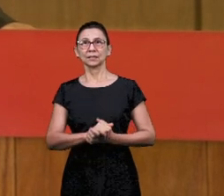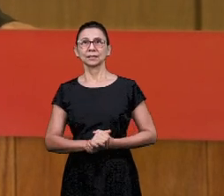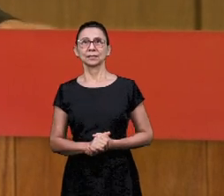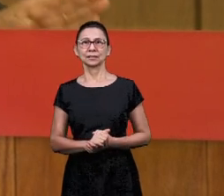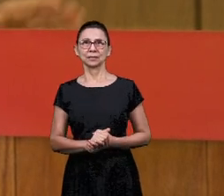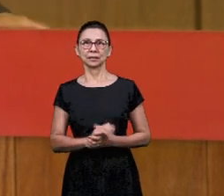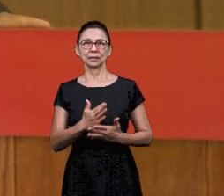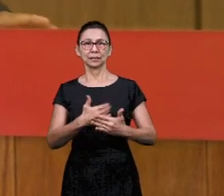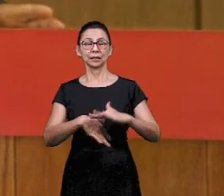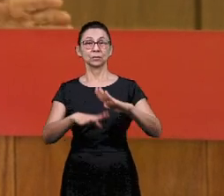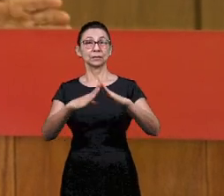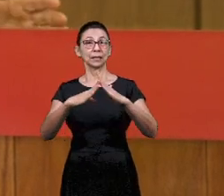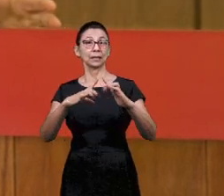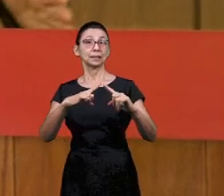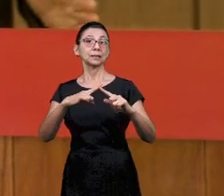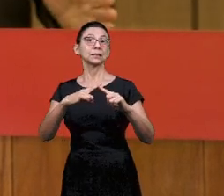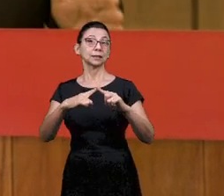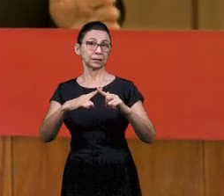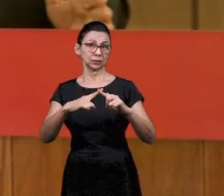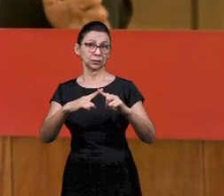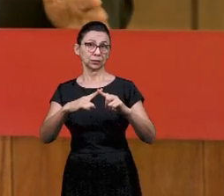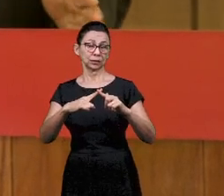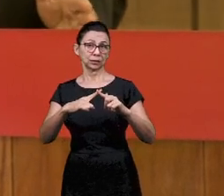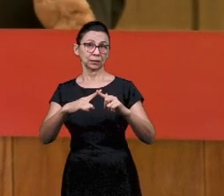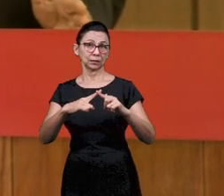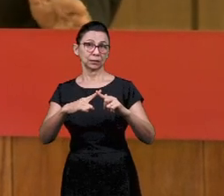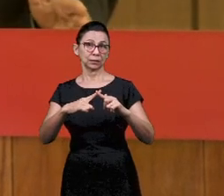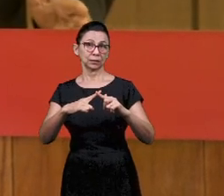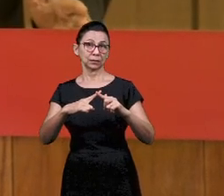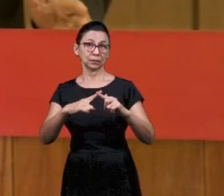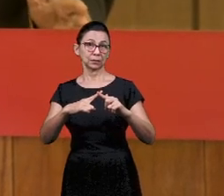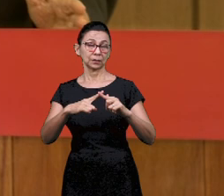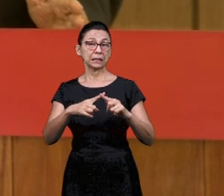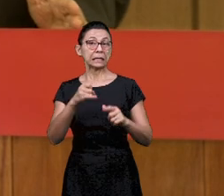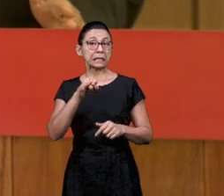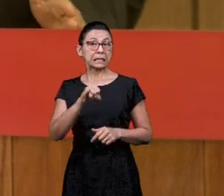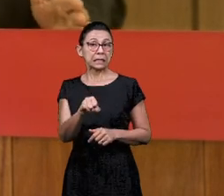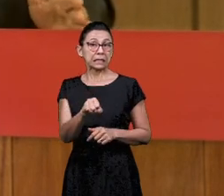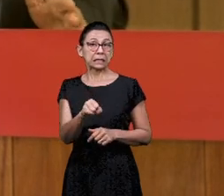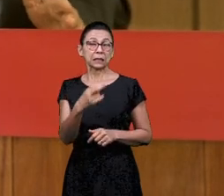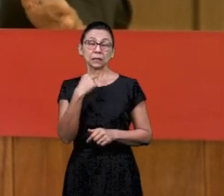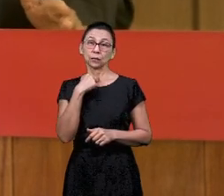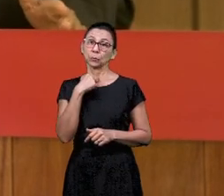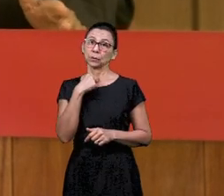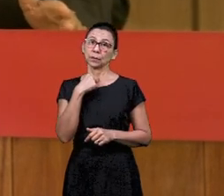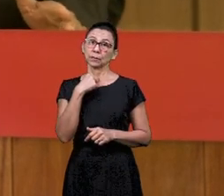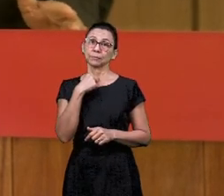dans les temples. Et dans le cas d'impossibilité,